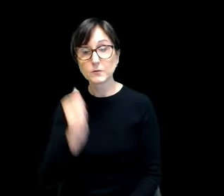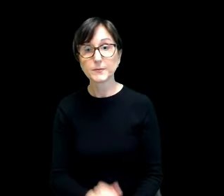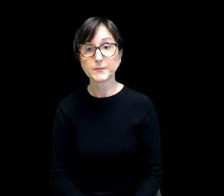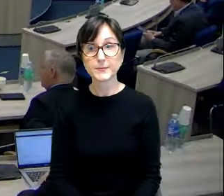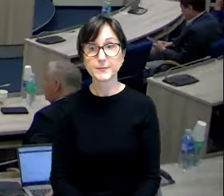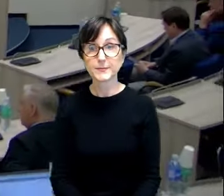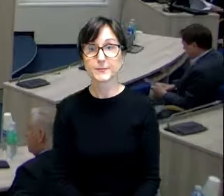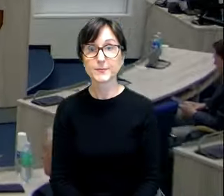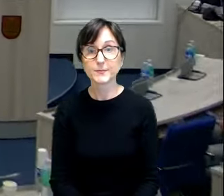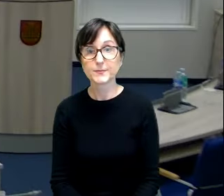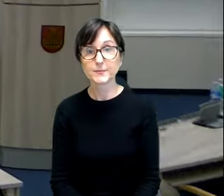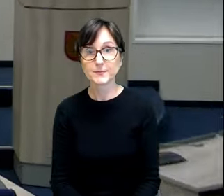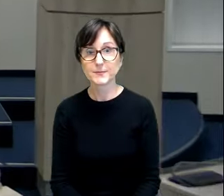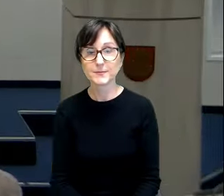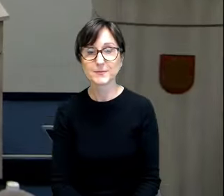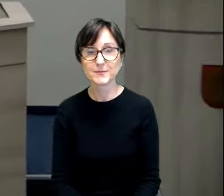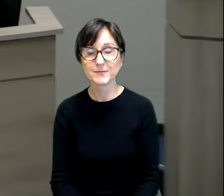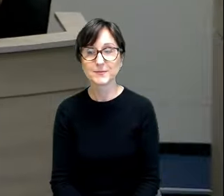a